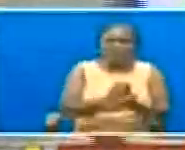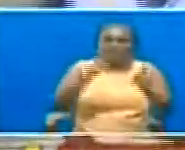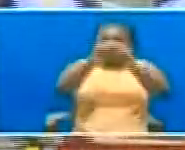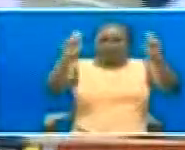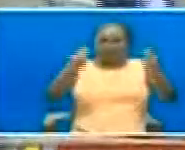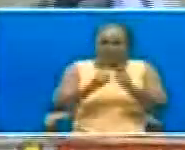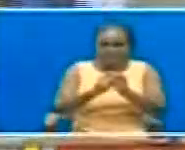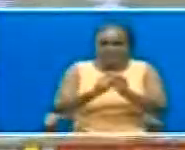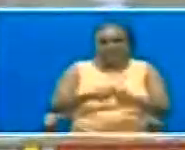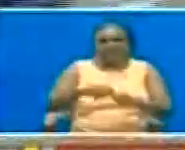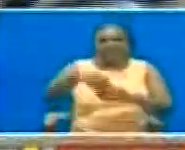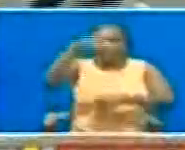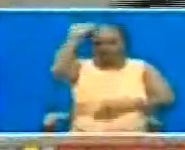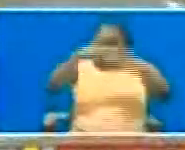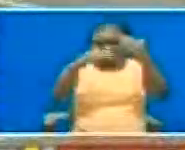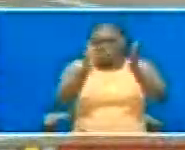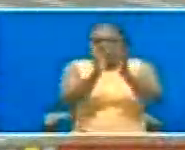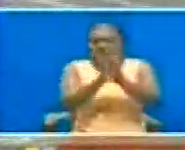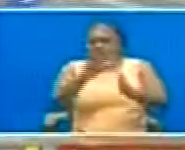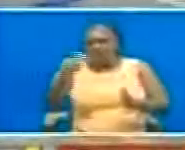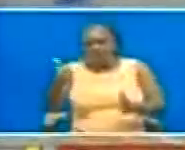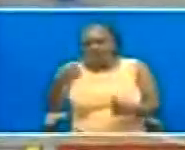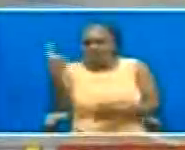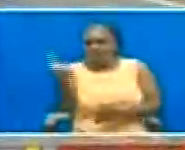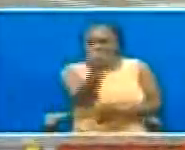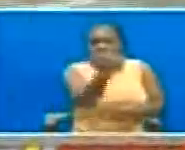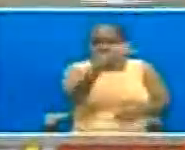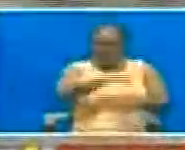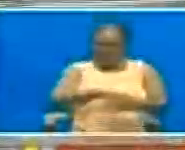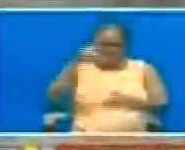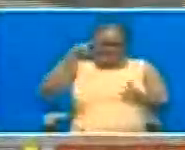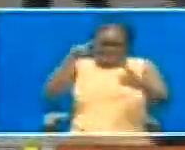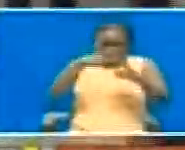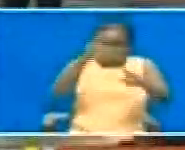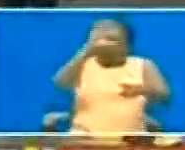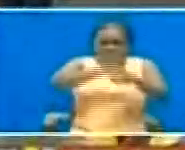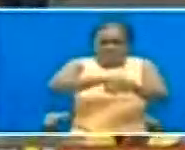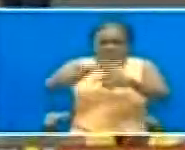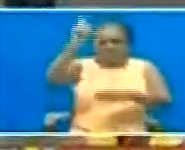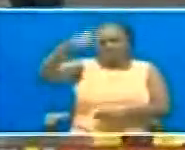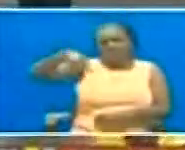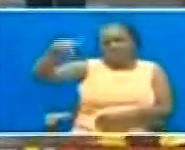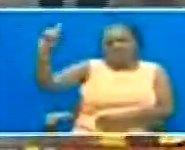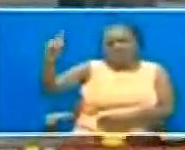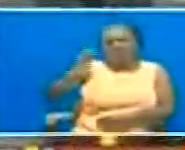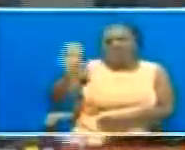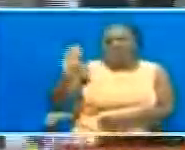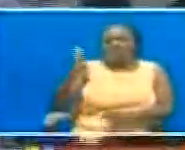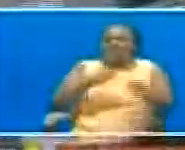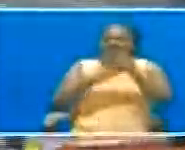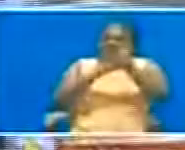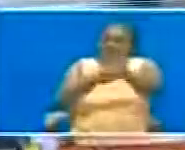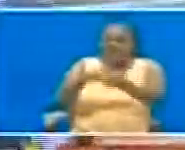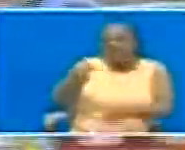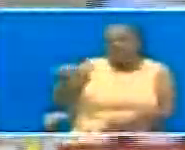ya Strathmore Blades ilichuana na Zitek Titans huku kila mmoja wao akiwa na ari ya kutua taji hilo. Blades walichukua uongozi wa